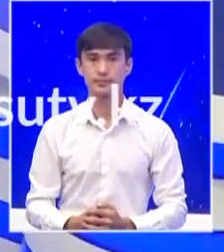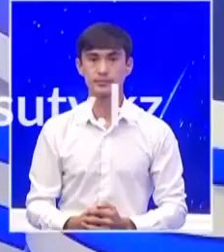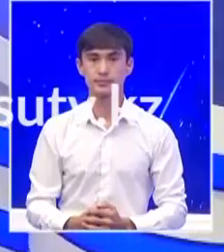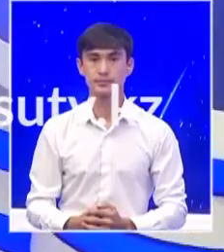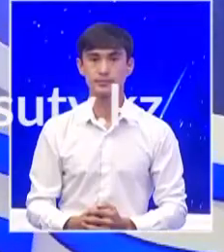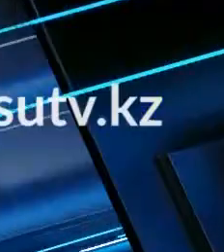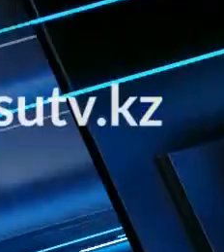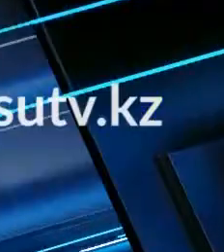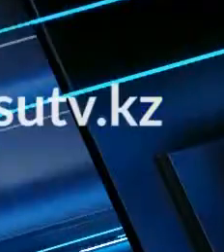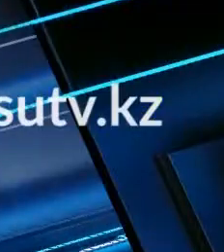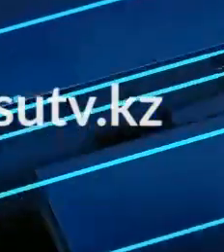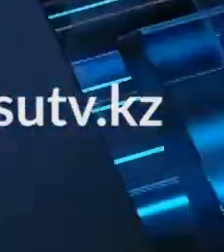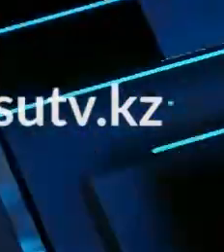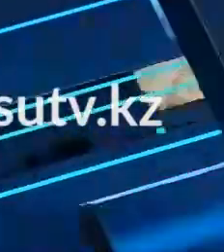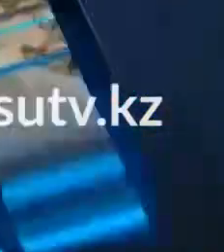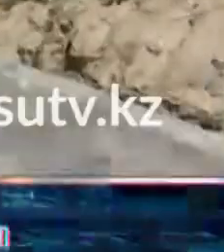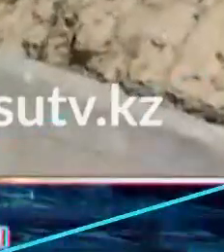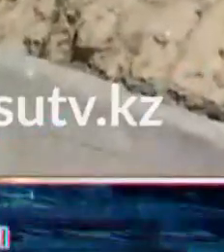главном.